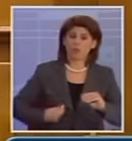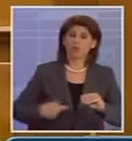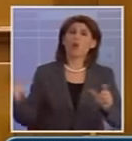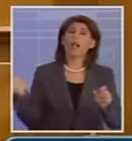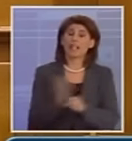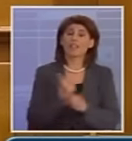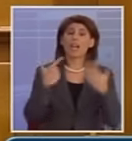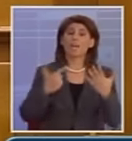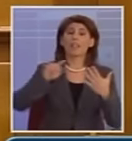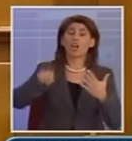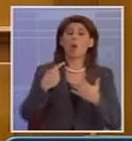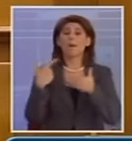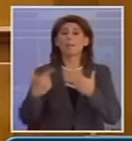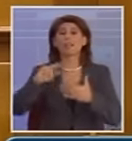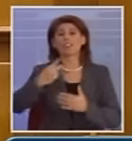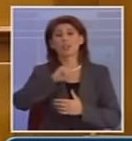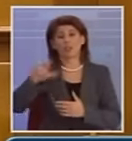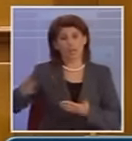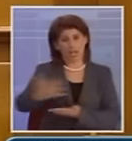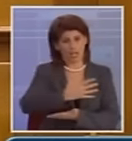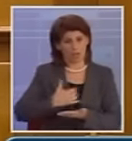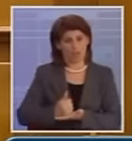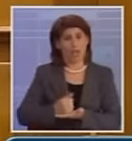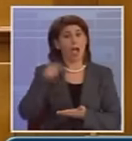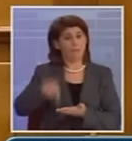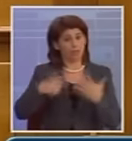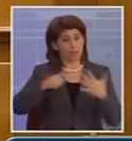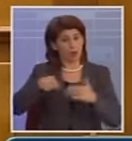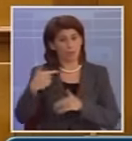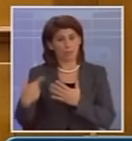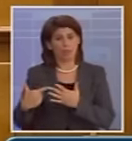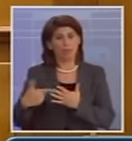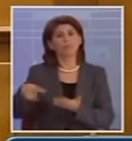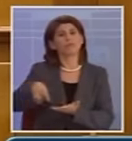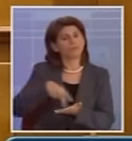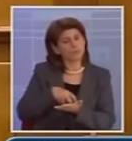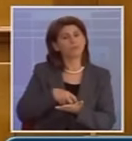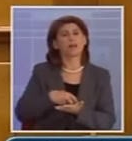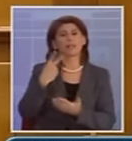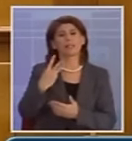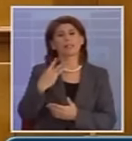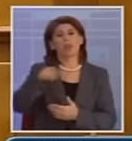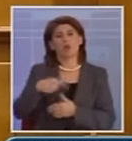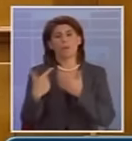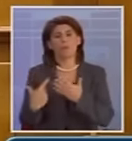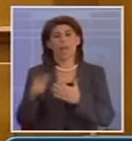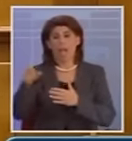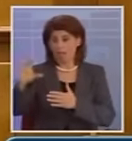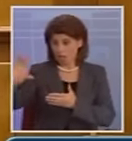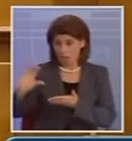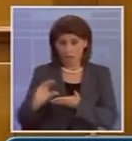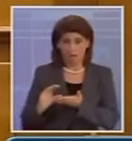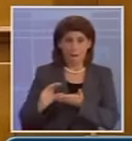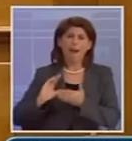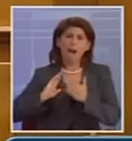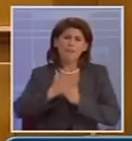πετύχαμε 7,7 δισεκατομμύρια έσοδα, από τα οποία ήδη έχουμε εισπράξει 3,7. Και αυτά πάνε απευθείας στη μείωση